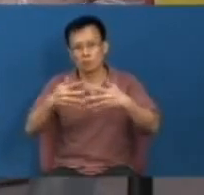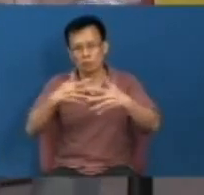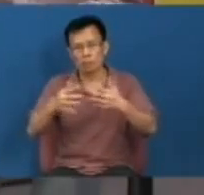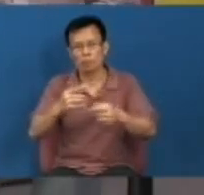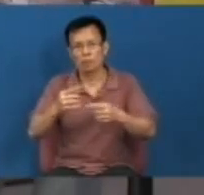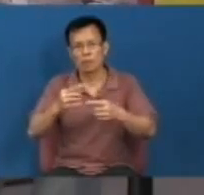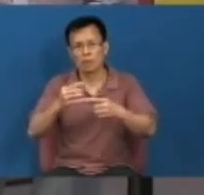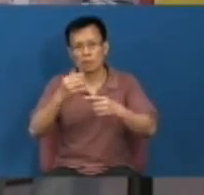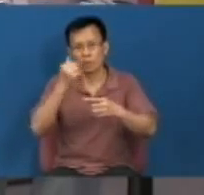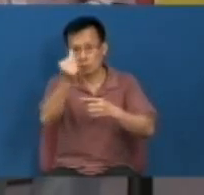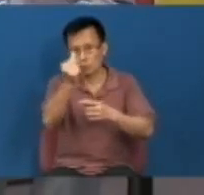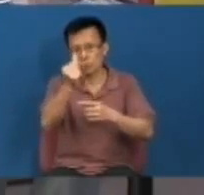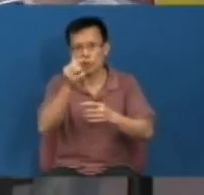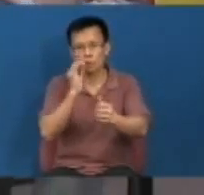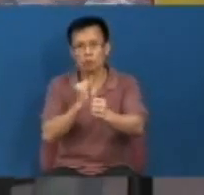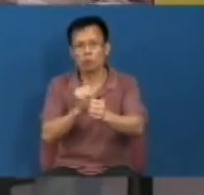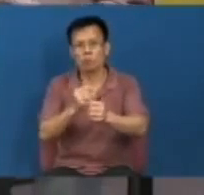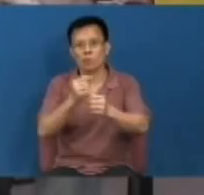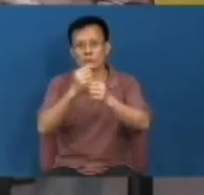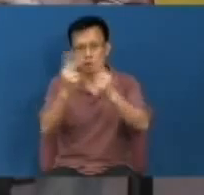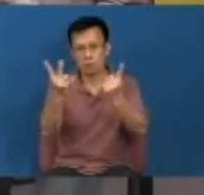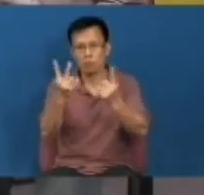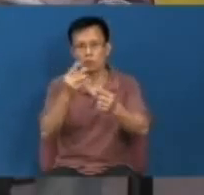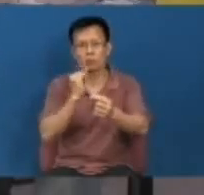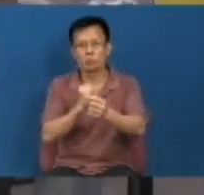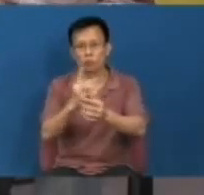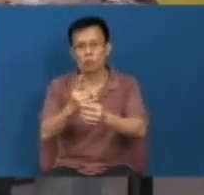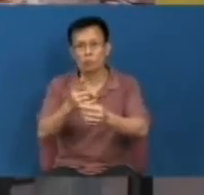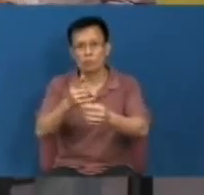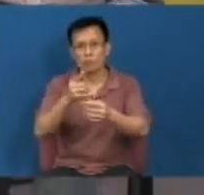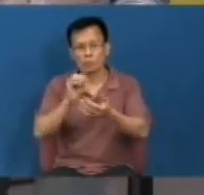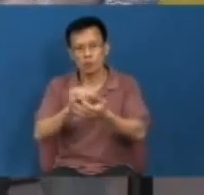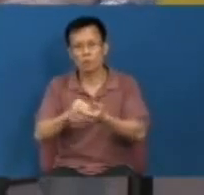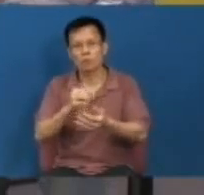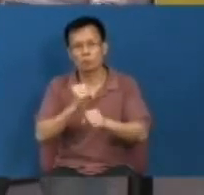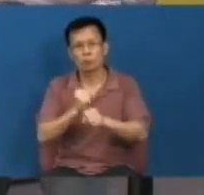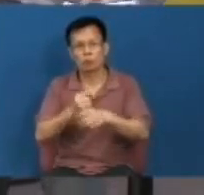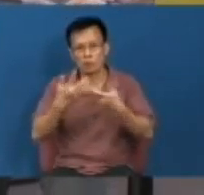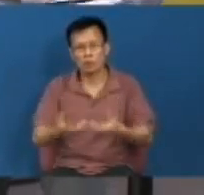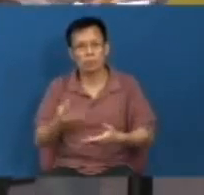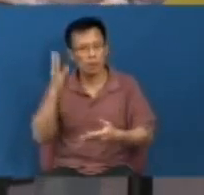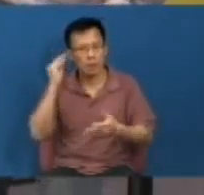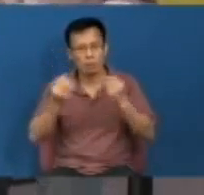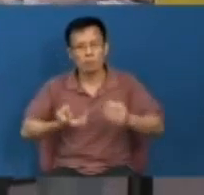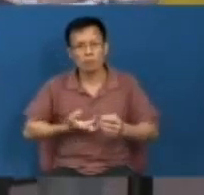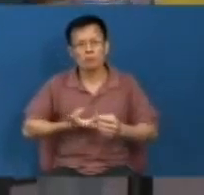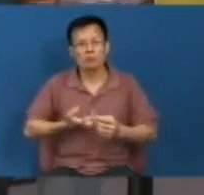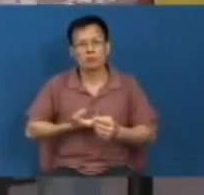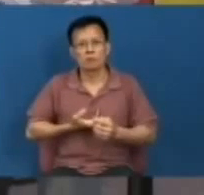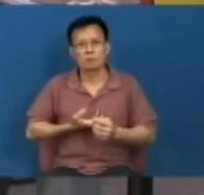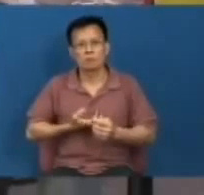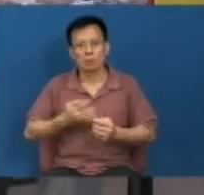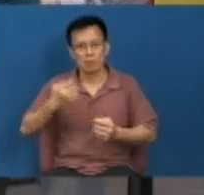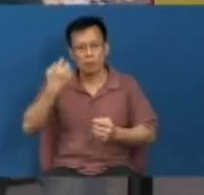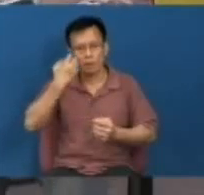定12大罪狀咧？咁樣逐行逐咧去數佢。 好啊， 一定要咁樣做先得。我哋當然啦，今日梗係聽到梗係好勞氣啦，但係問題冷